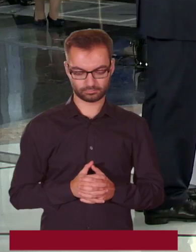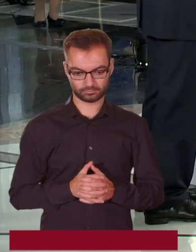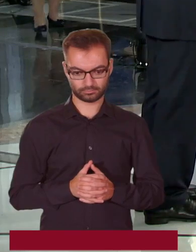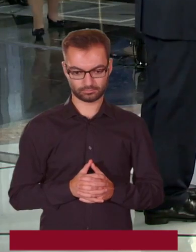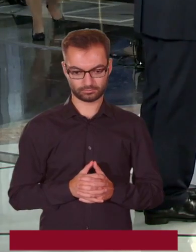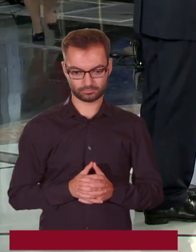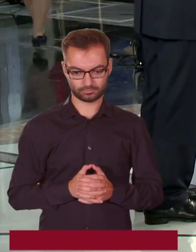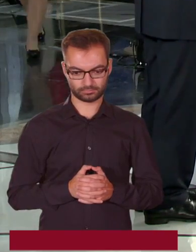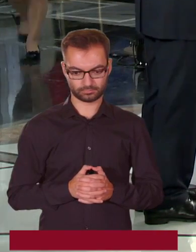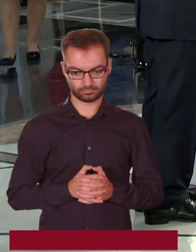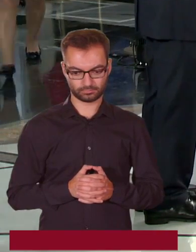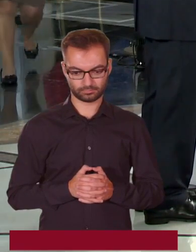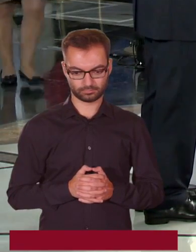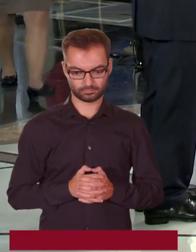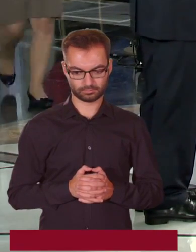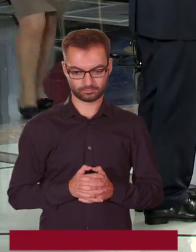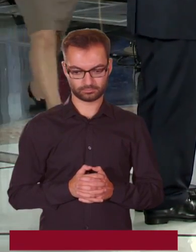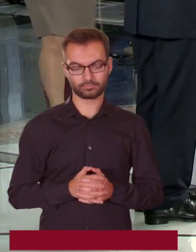Proszę pana Pawła Grabowskiego.